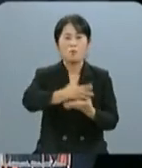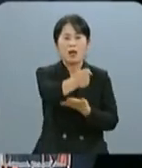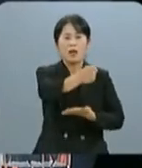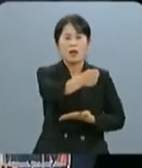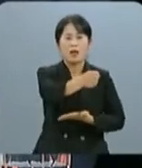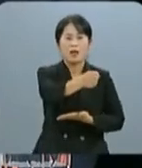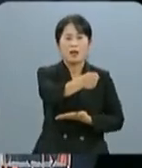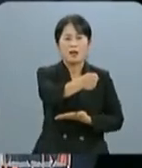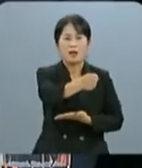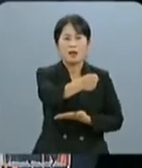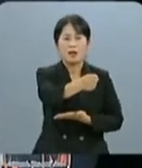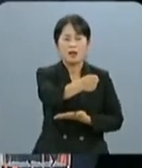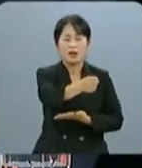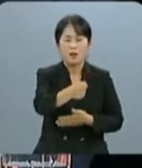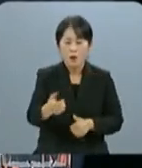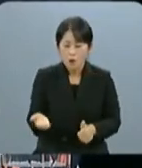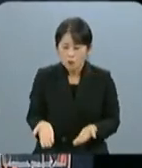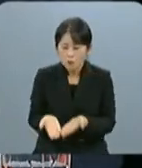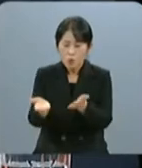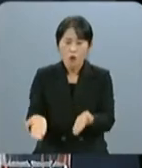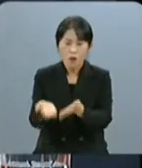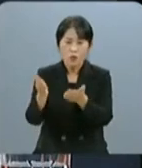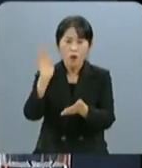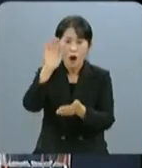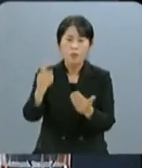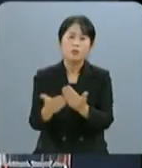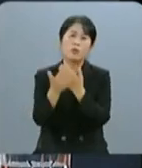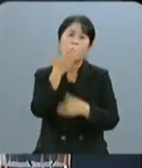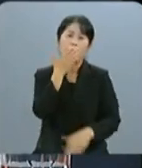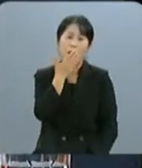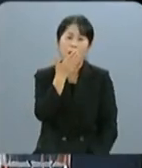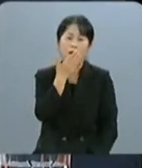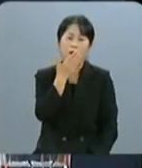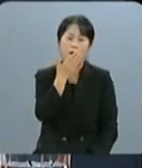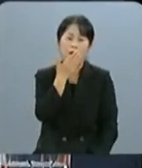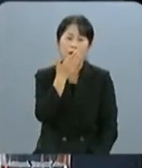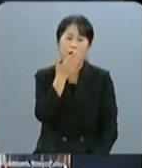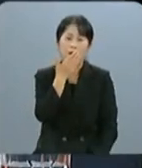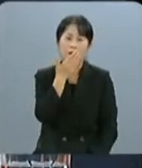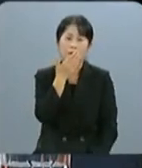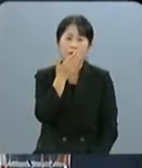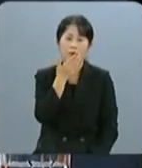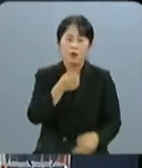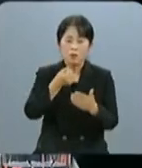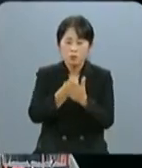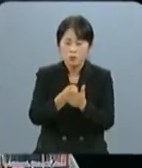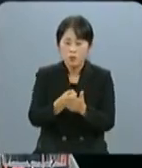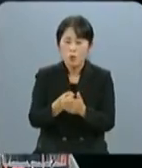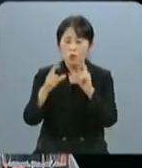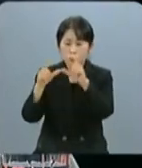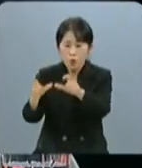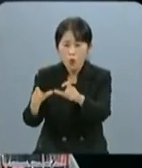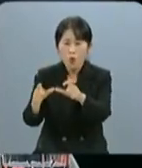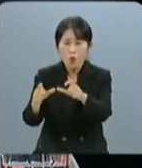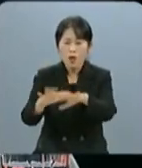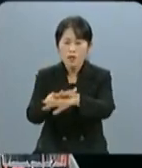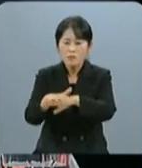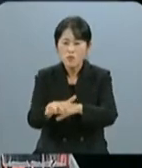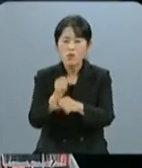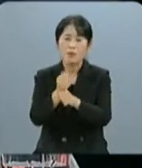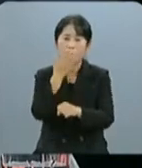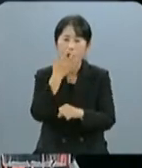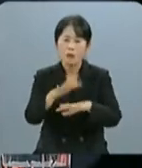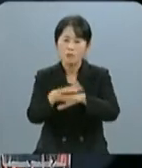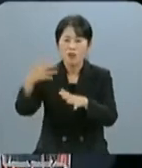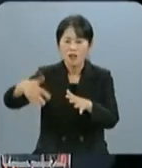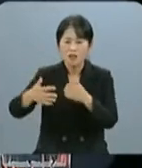보냅니다. 키워줘야 앞으로 성장하는 거고. 그렇고 이 지정을 해줘야 인프라가 갖춰지는 건데 이게